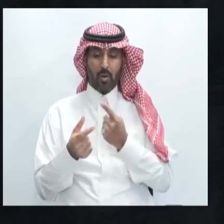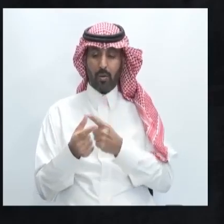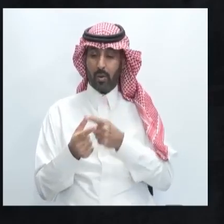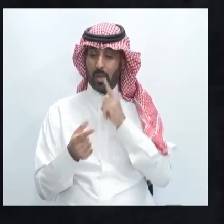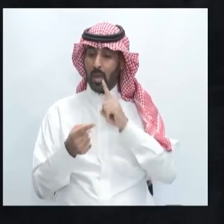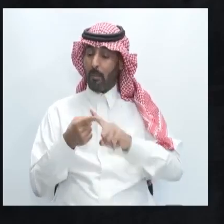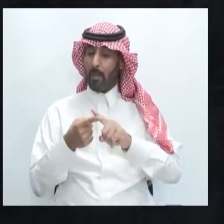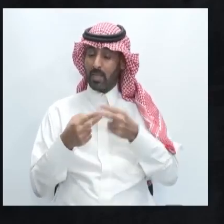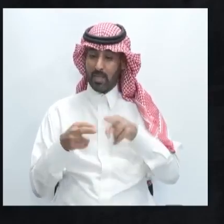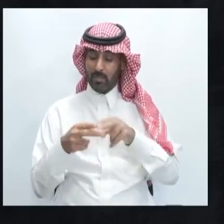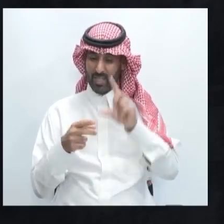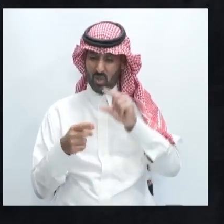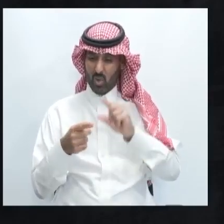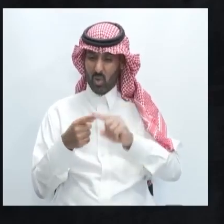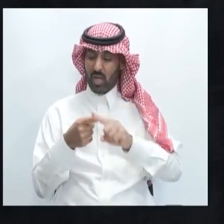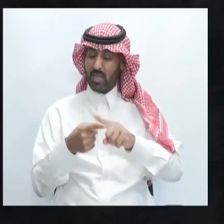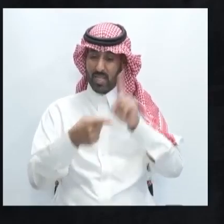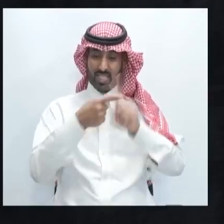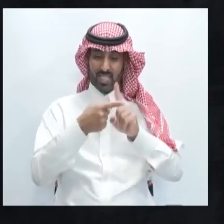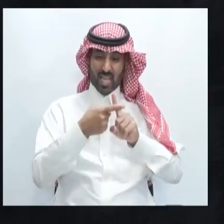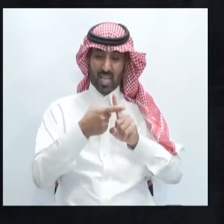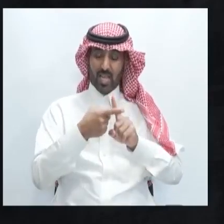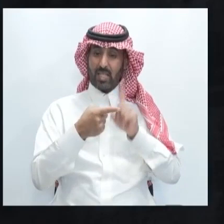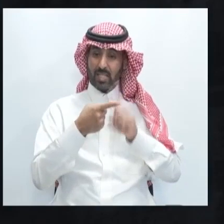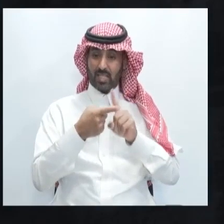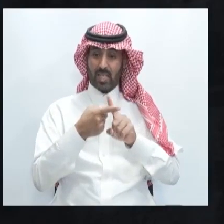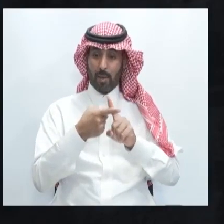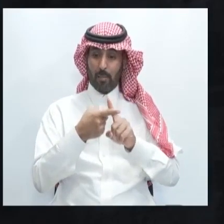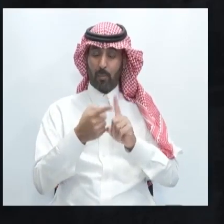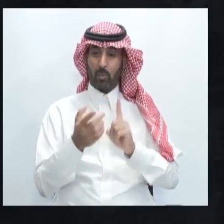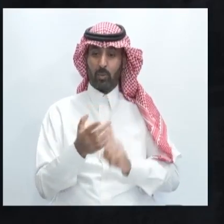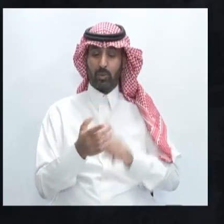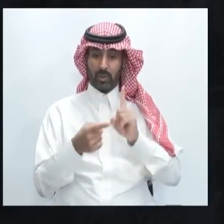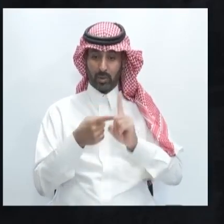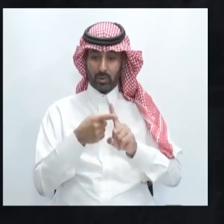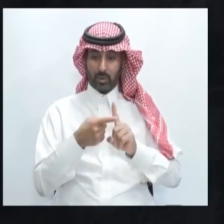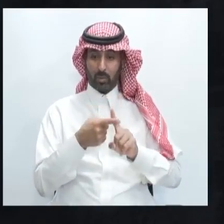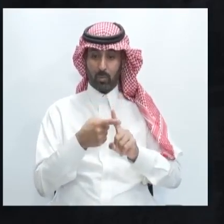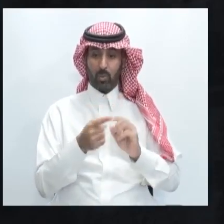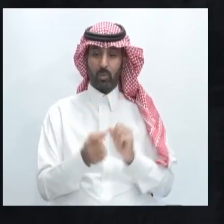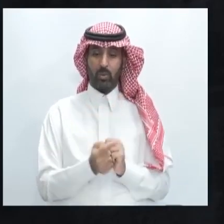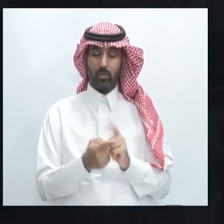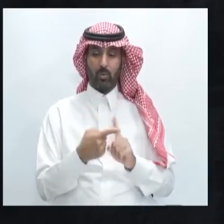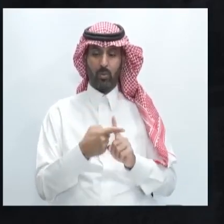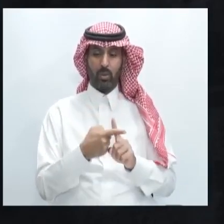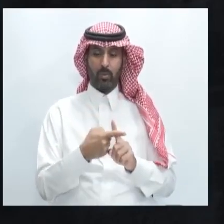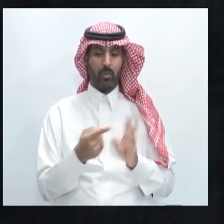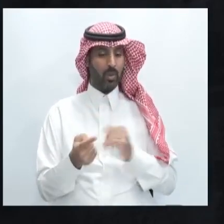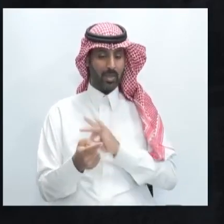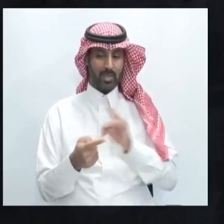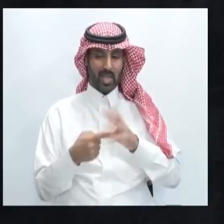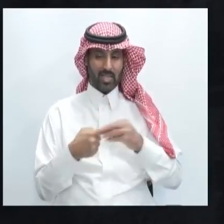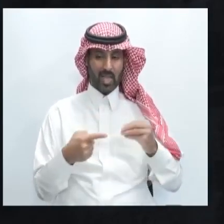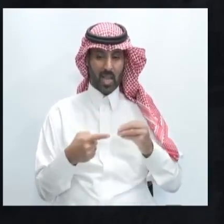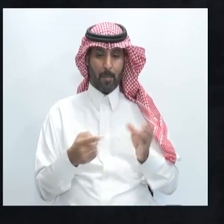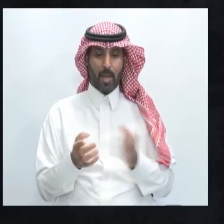ان تكون المقدمه الصغرى ما هي موجبه ان تكون المقدمه الصغرى موجبه وليست سالبه